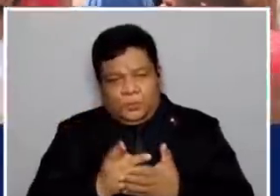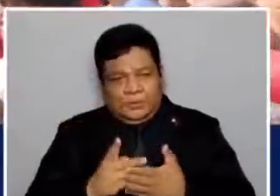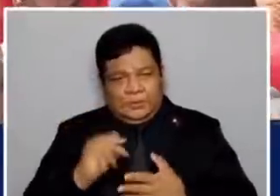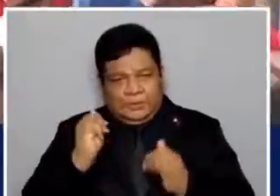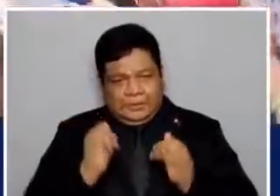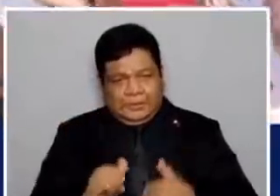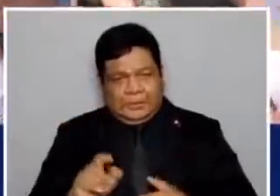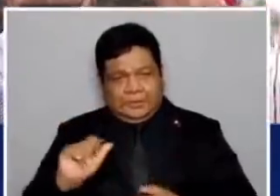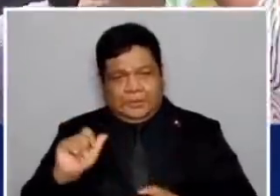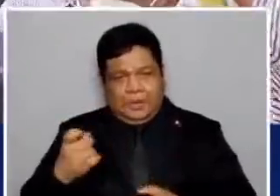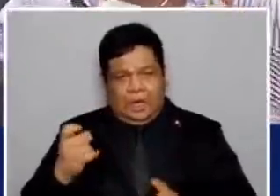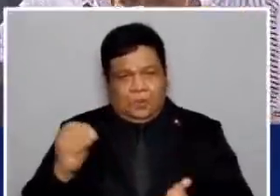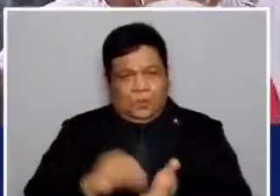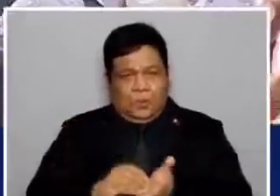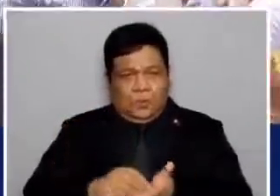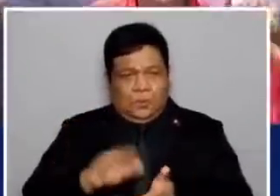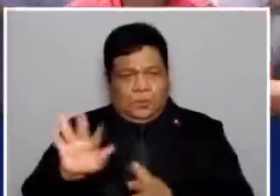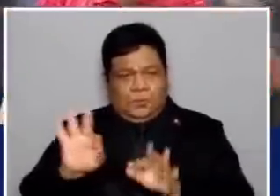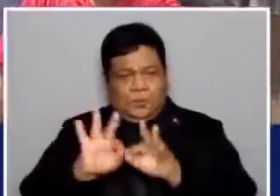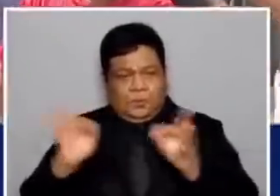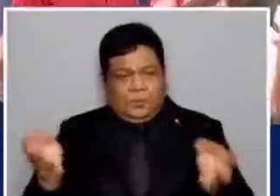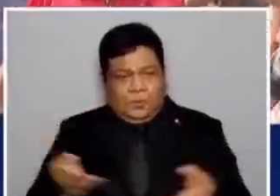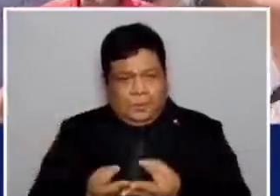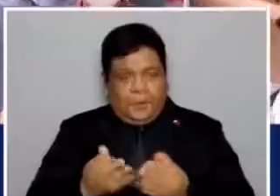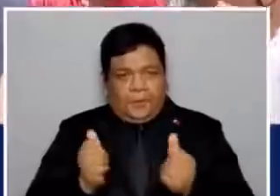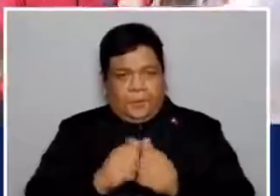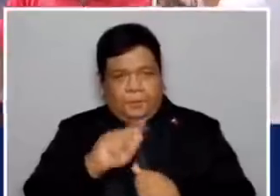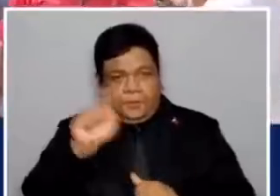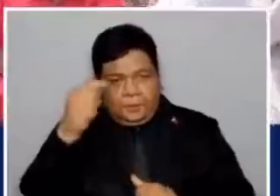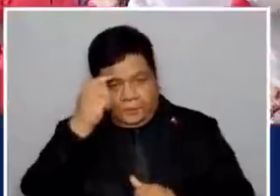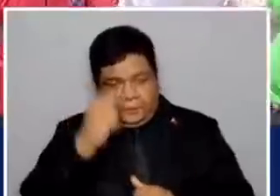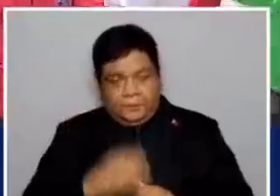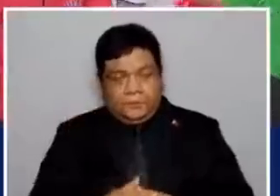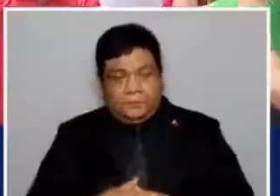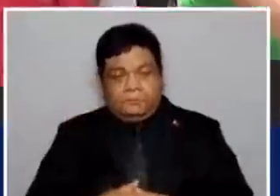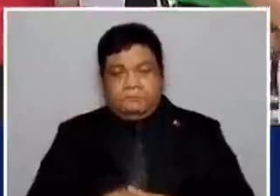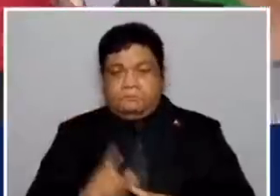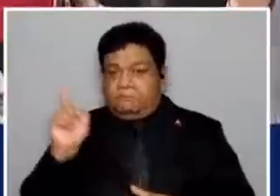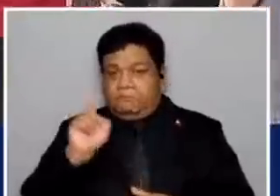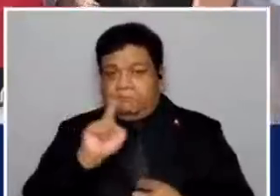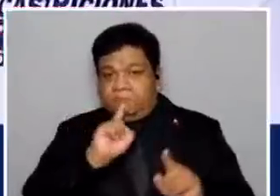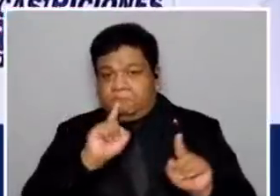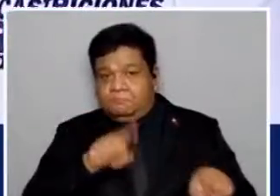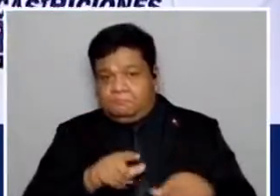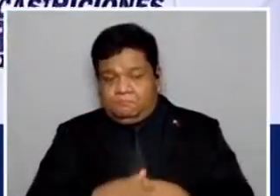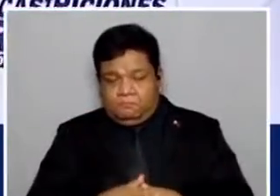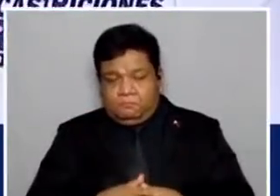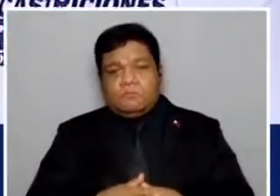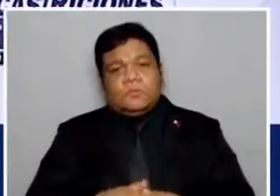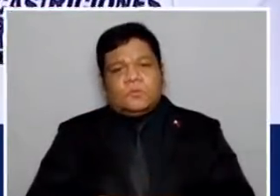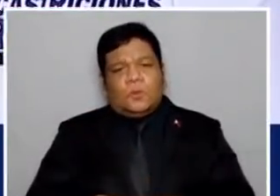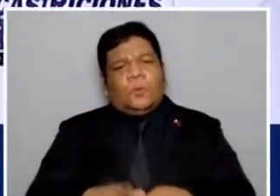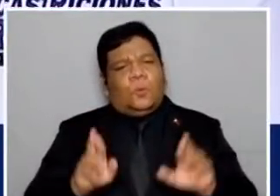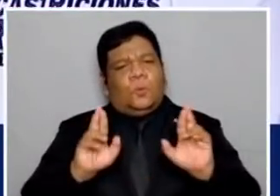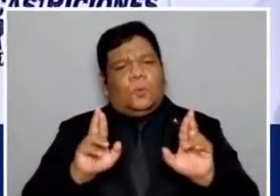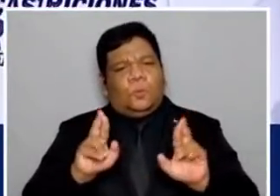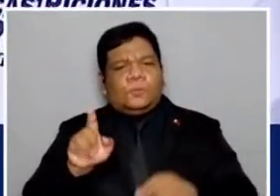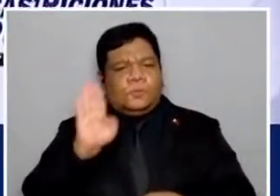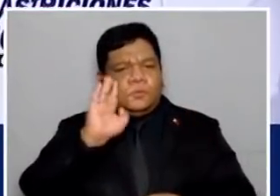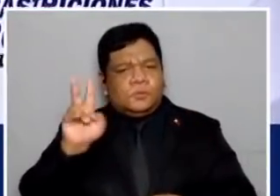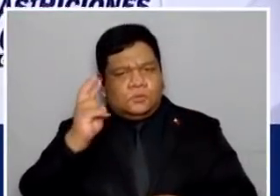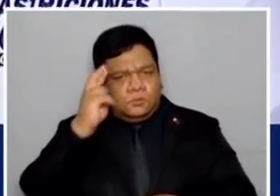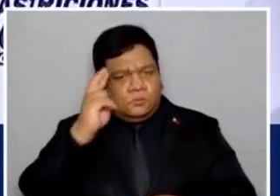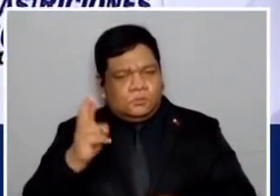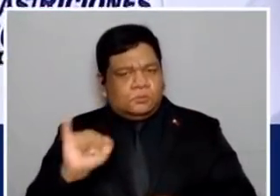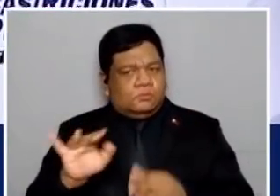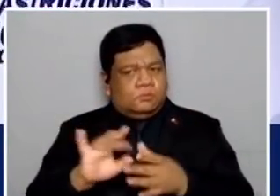utang ng kanilang pamilya sa gobyerno. Sana naman ma-realize po niya na katulad na rin na sinabi niya, if